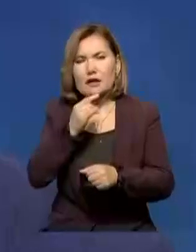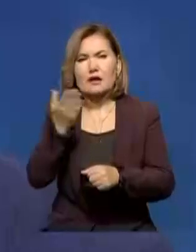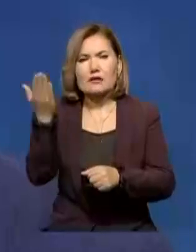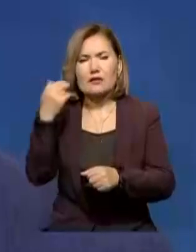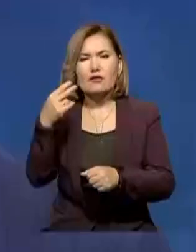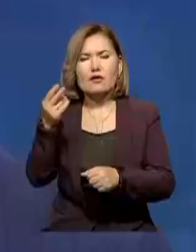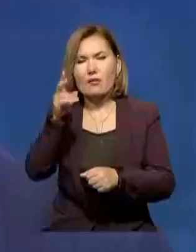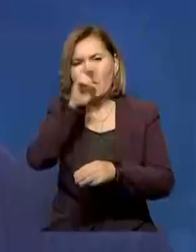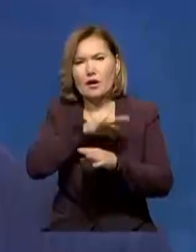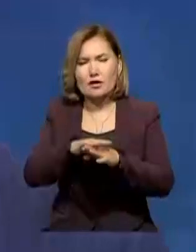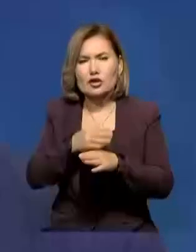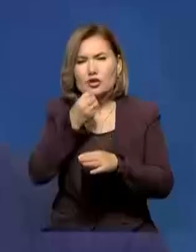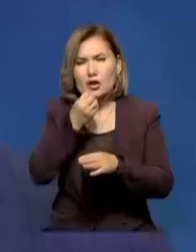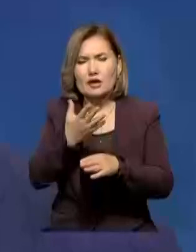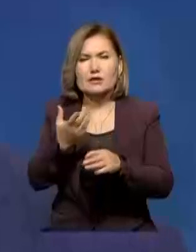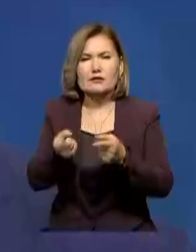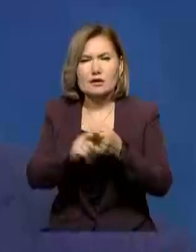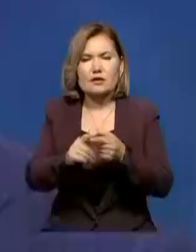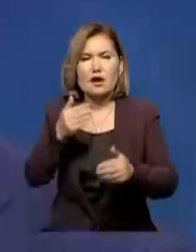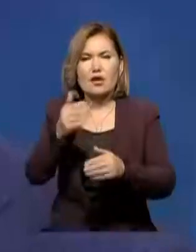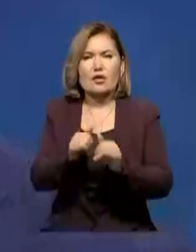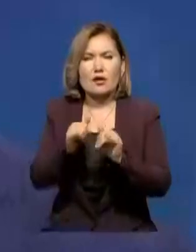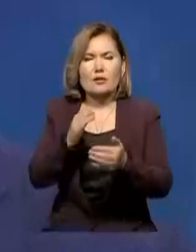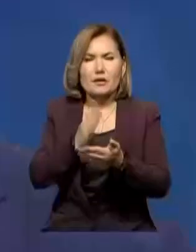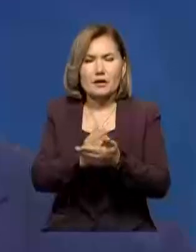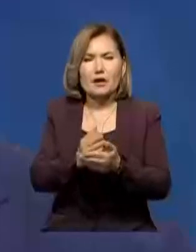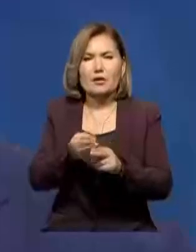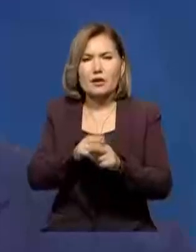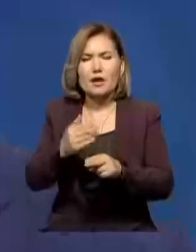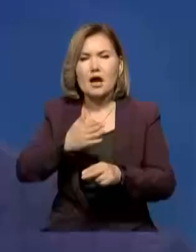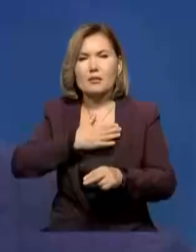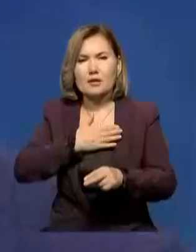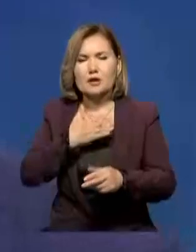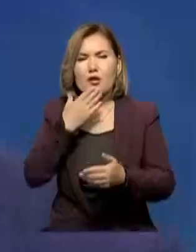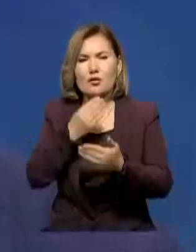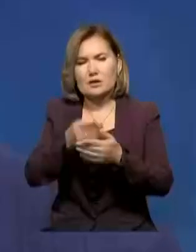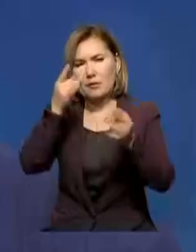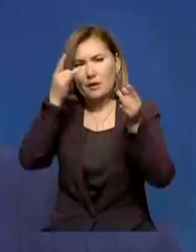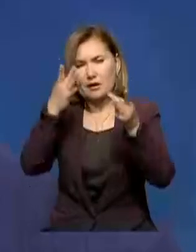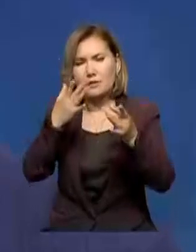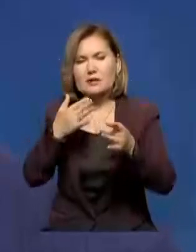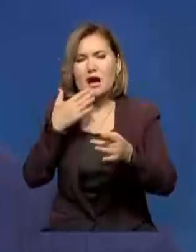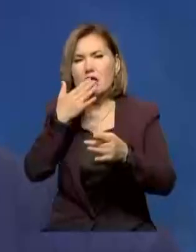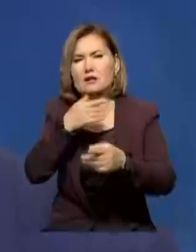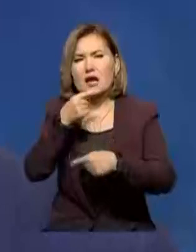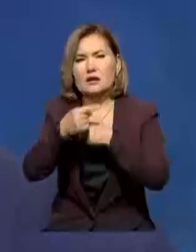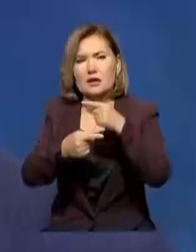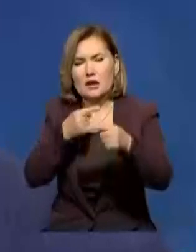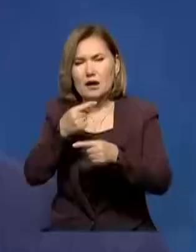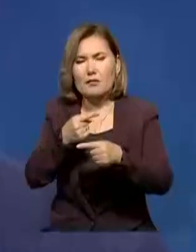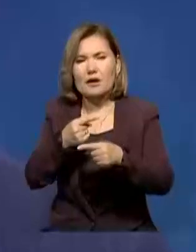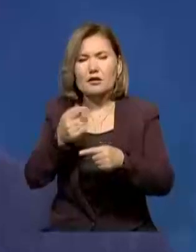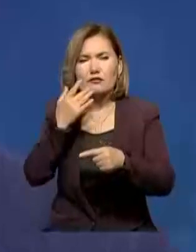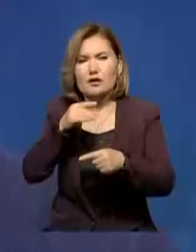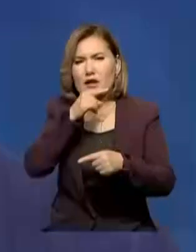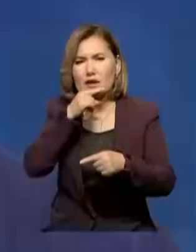еліміздің жақсы фундаменті деп айтуға болады. Бір жағынан, екінші жағынан біз өз мәдениетімізді, өз салт-дәстүрімізді өшірге